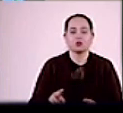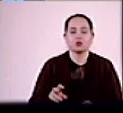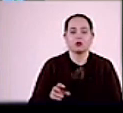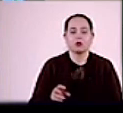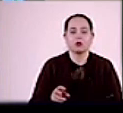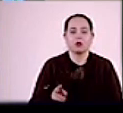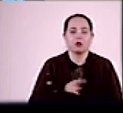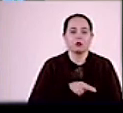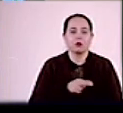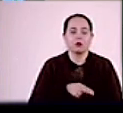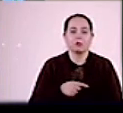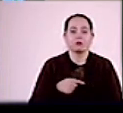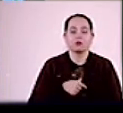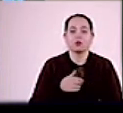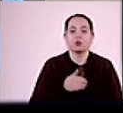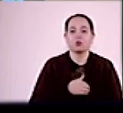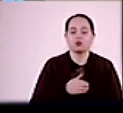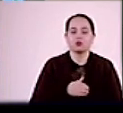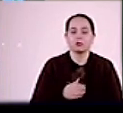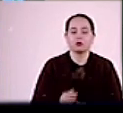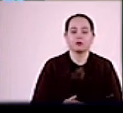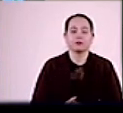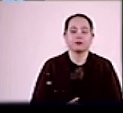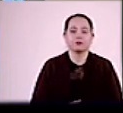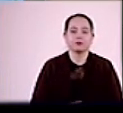наград, а мне хочется».